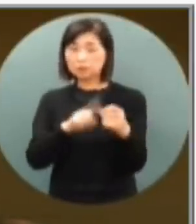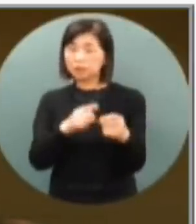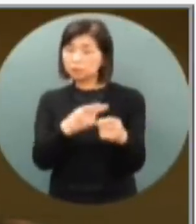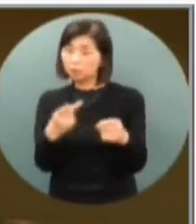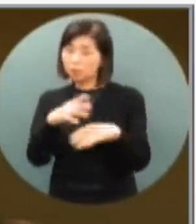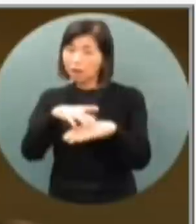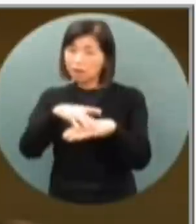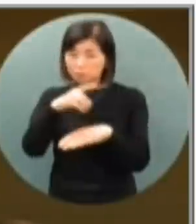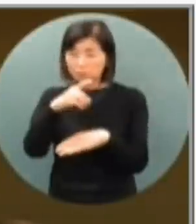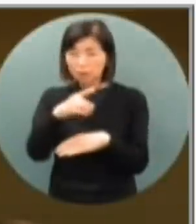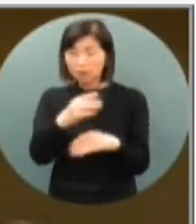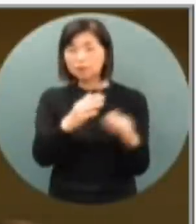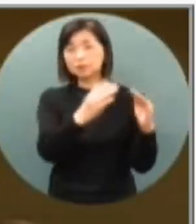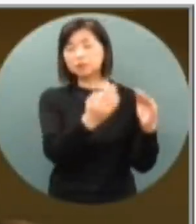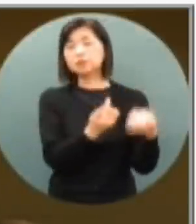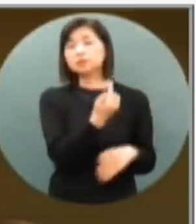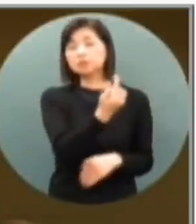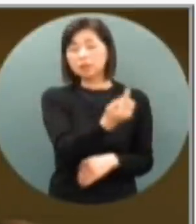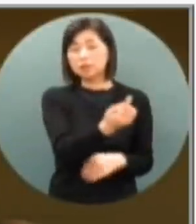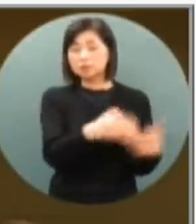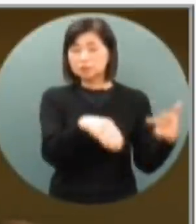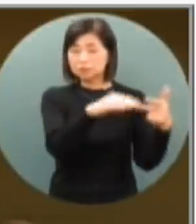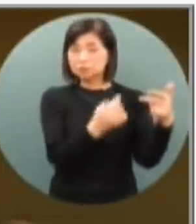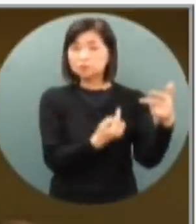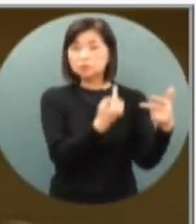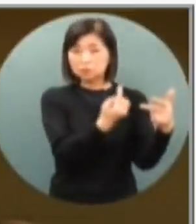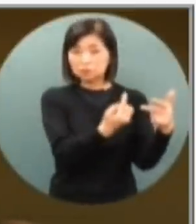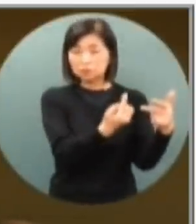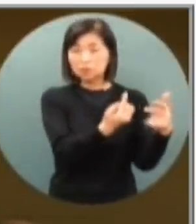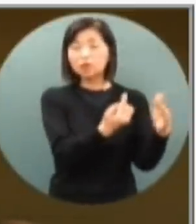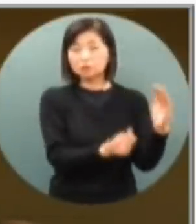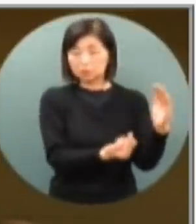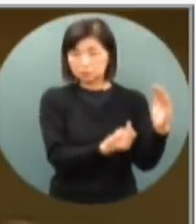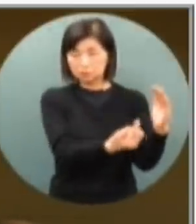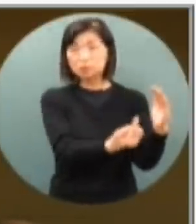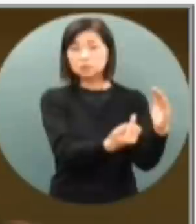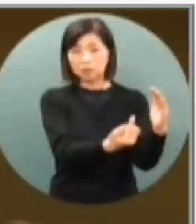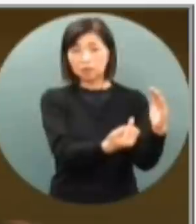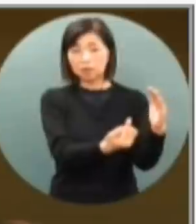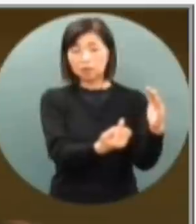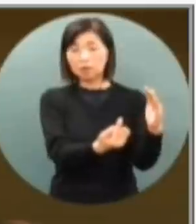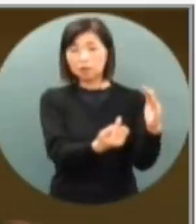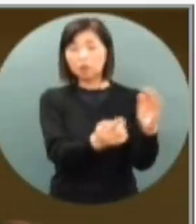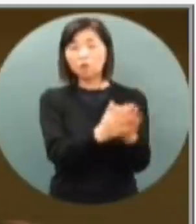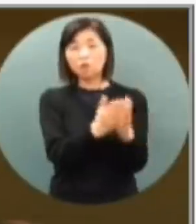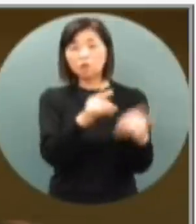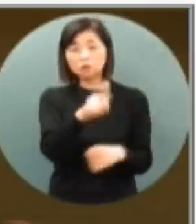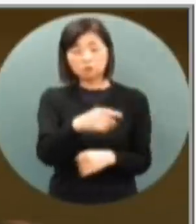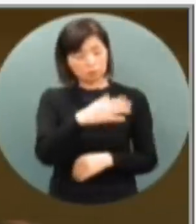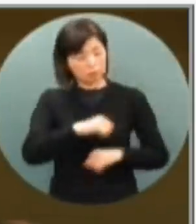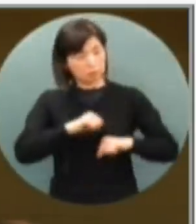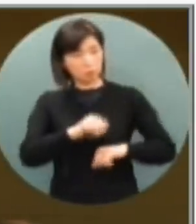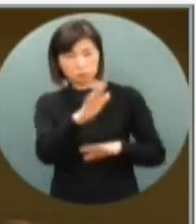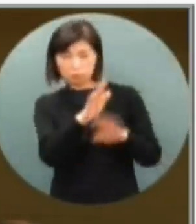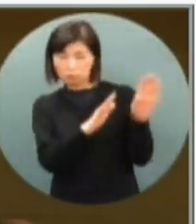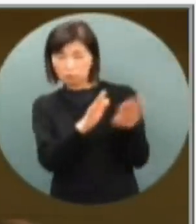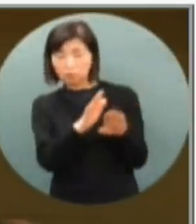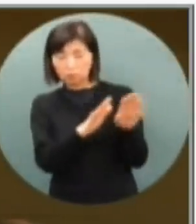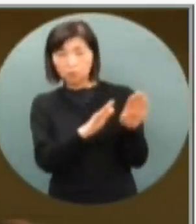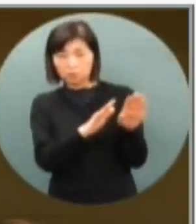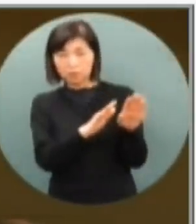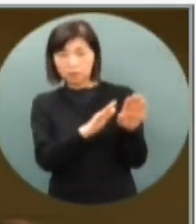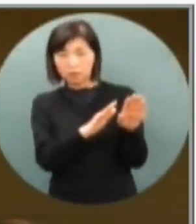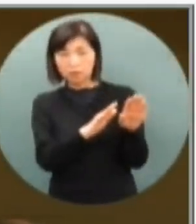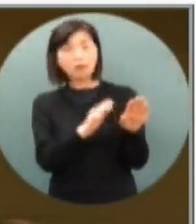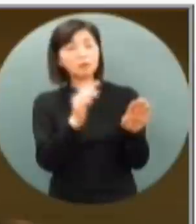、ご本人の健康状態にもよりまして、ご本人にお会いできないパターンもありまして、そういった